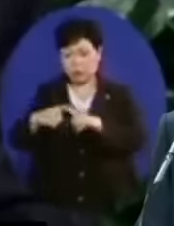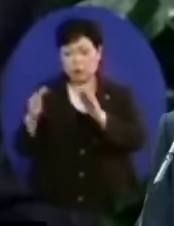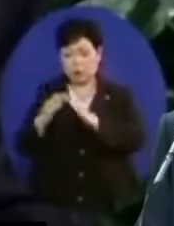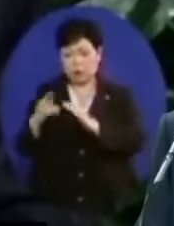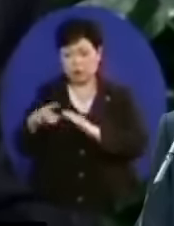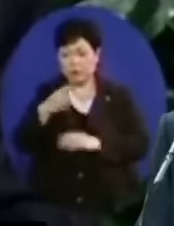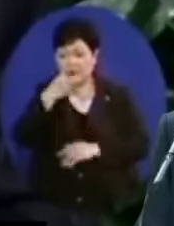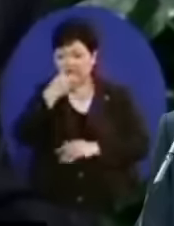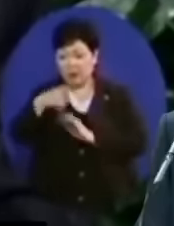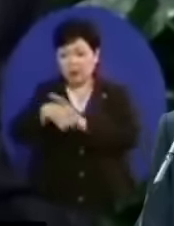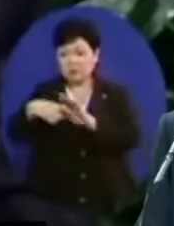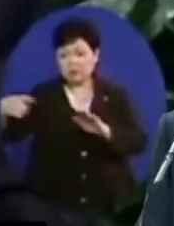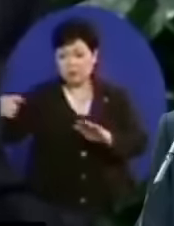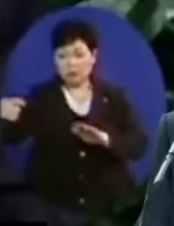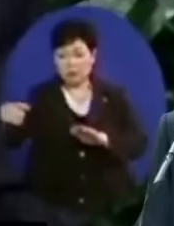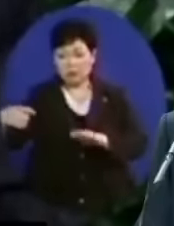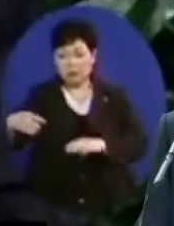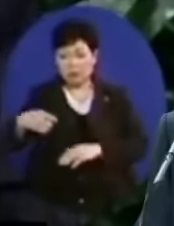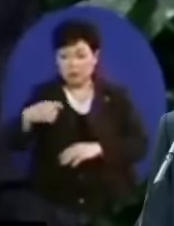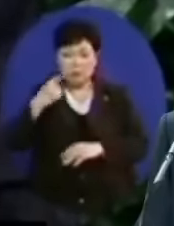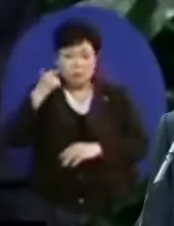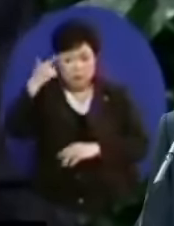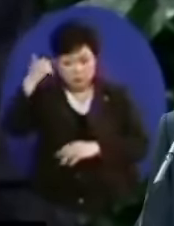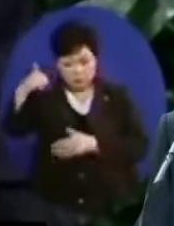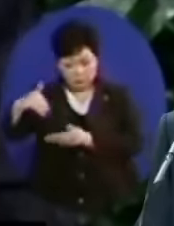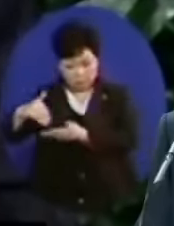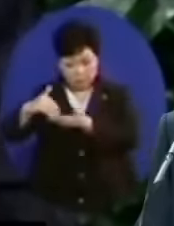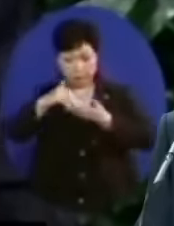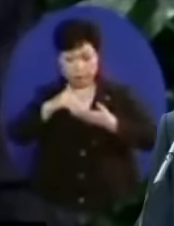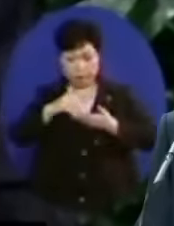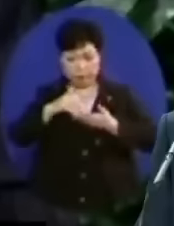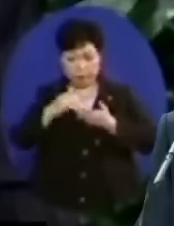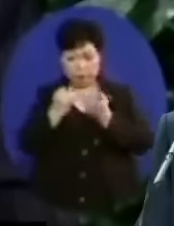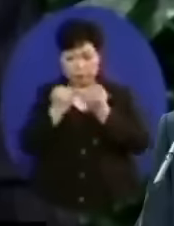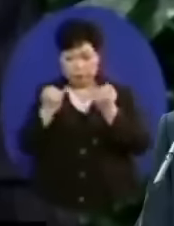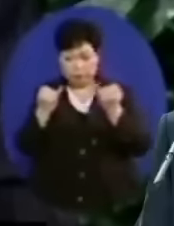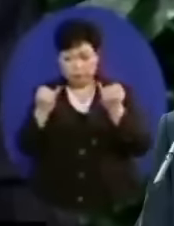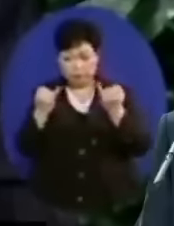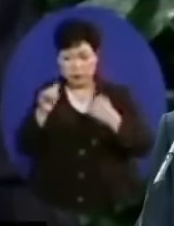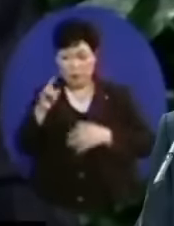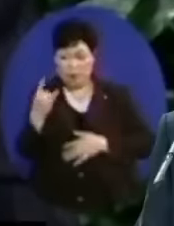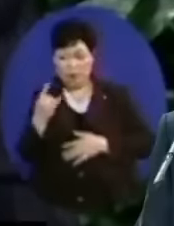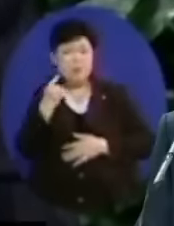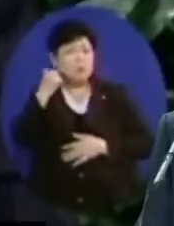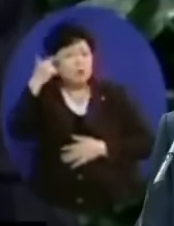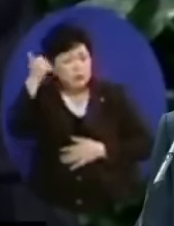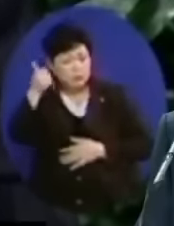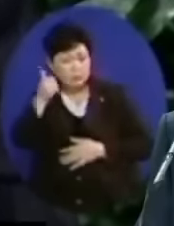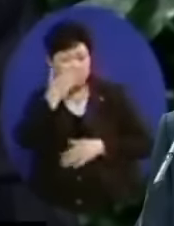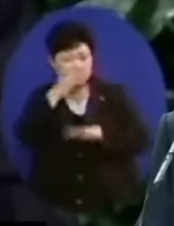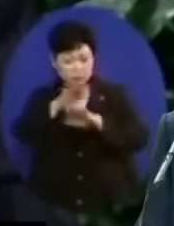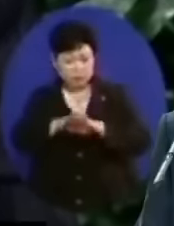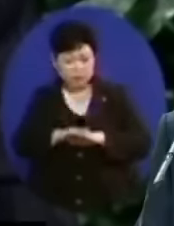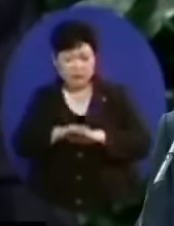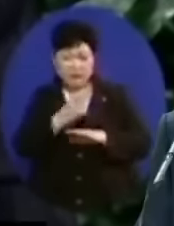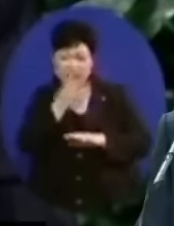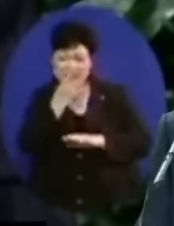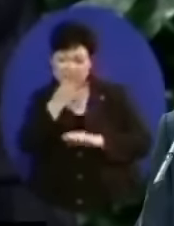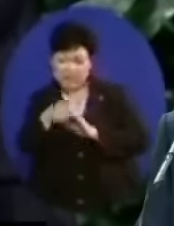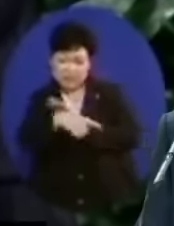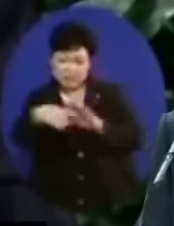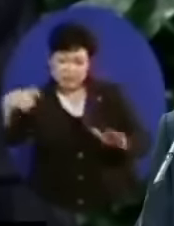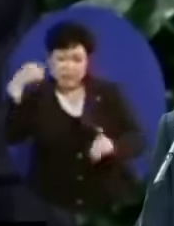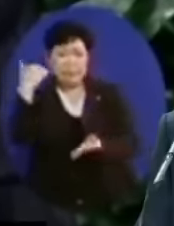그랬습니다. 내게 부부와 부인에서 와요. 목사님, 성도들에게 성미쌀 훔치지